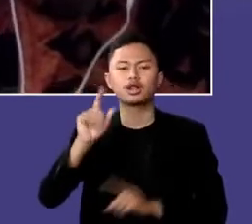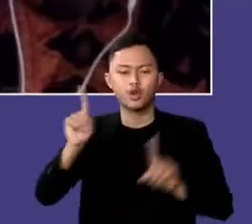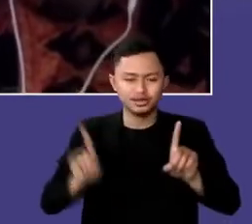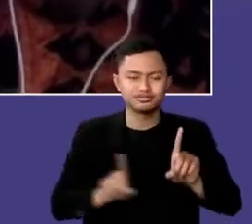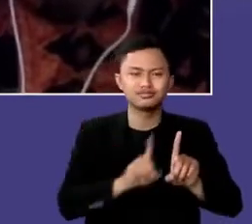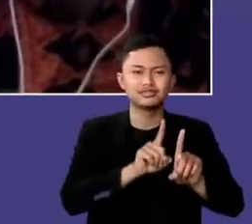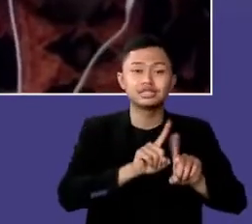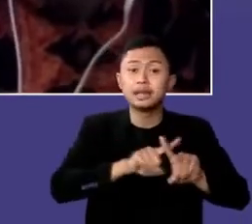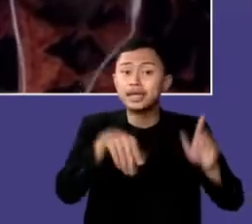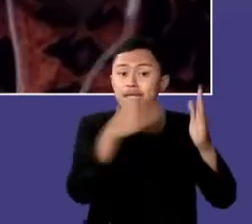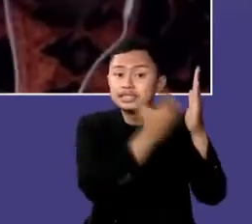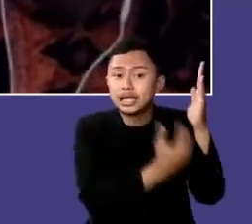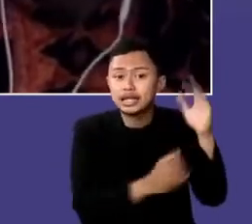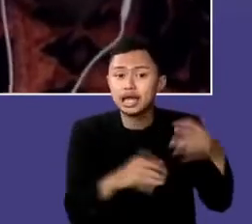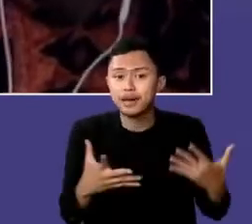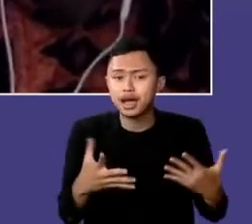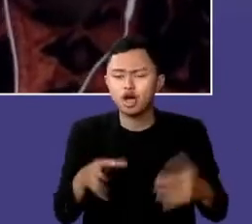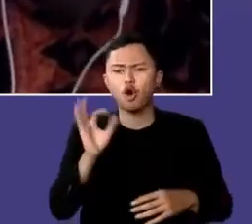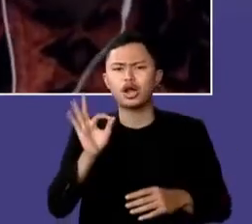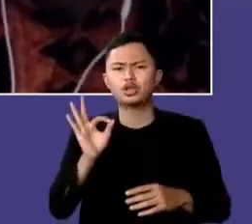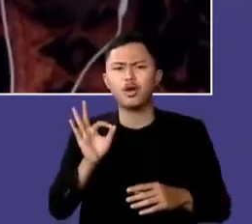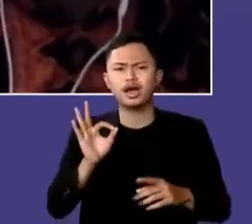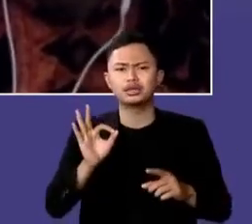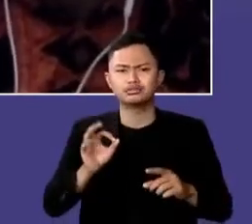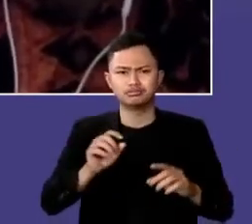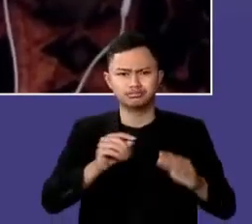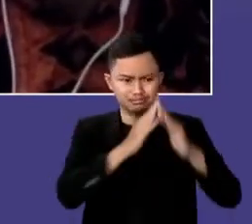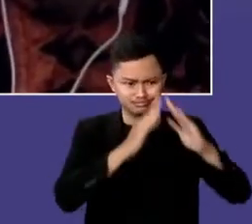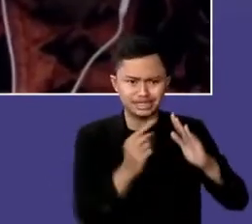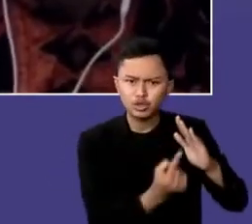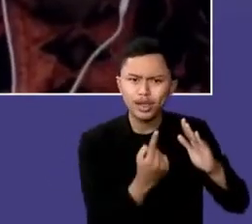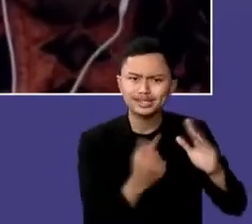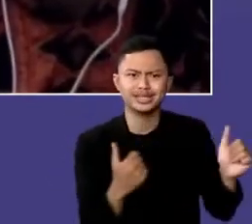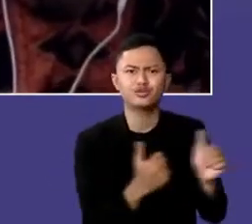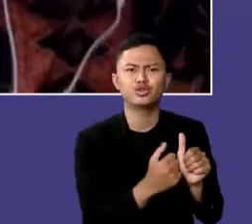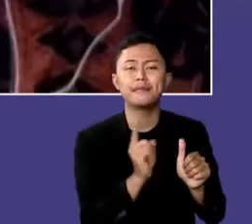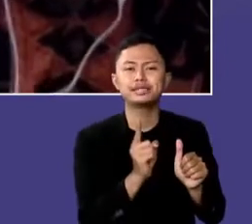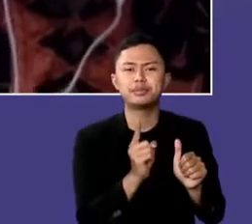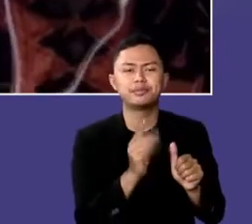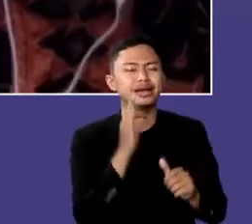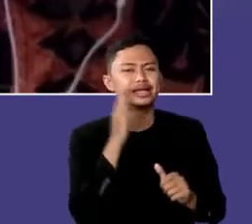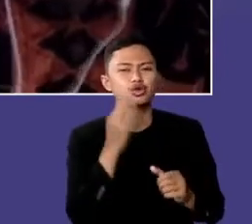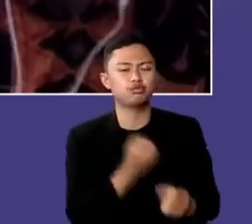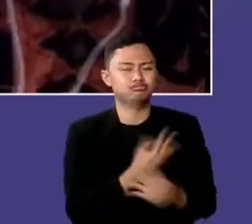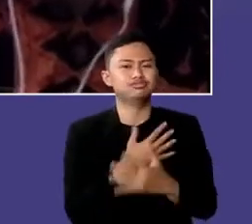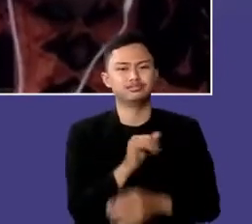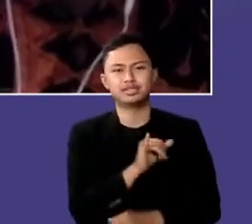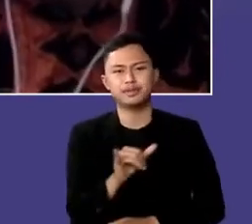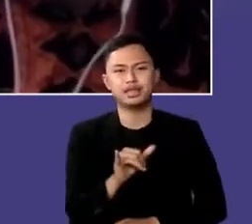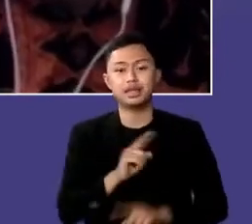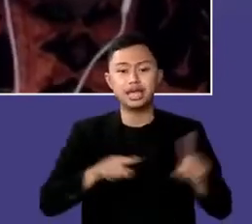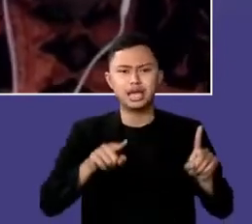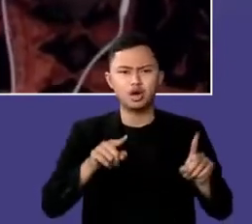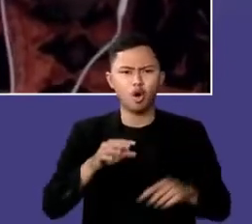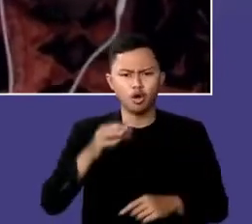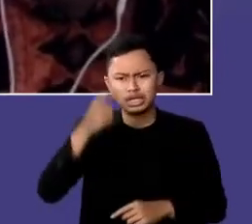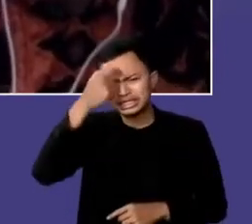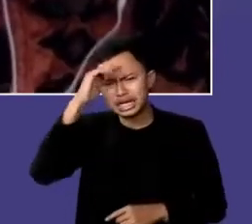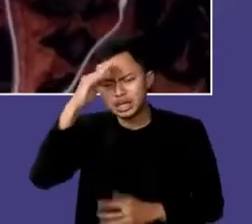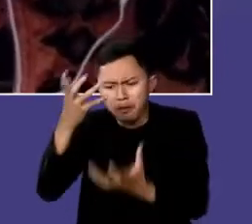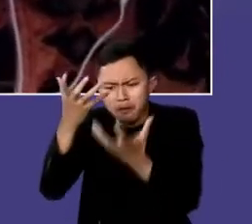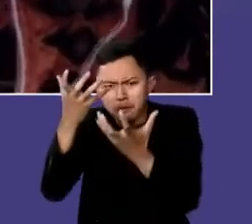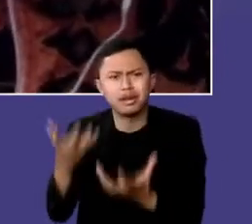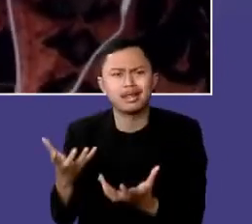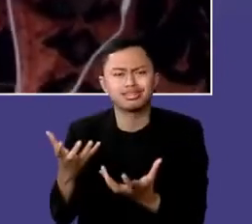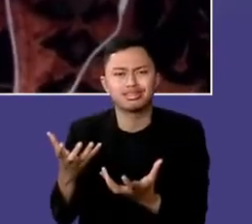diisolasi karena kemungkinan dia akan ikut tertular kan karena akan bersama terus dengan anaknya Tapi kalau dia gejalanya berat sampai kritis